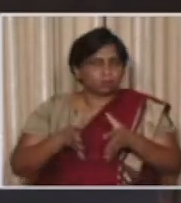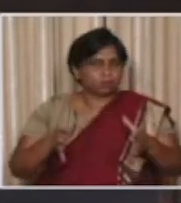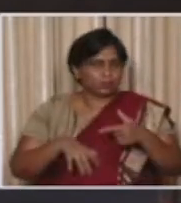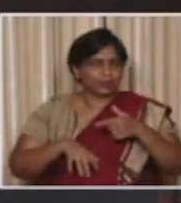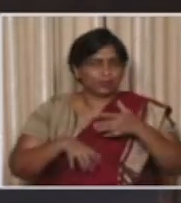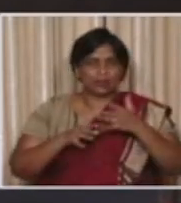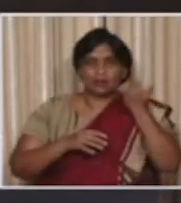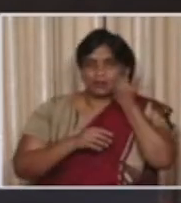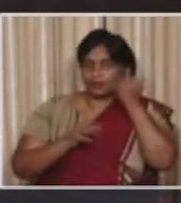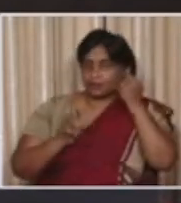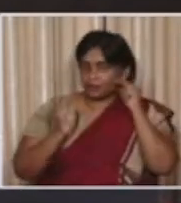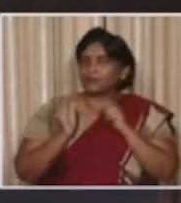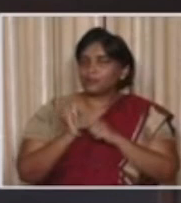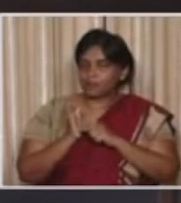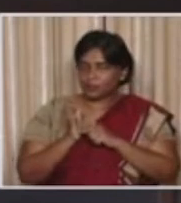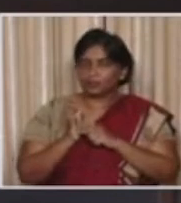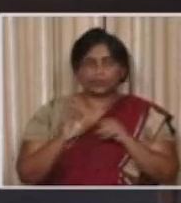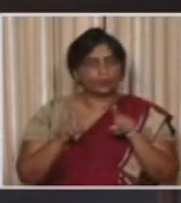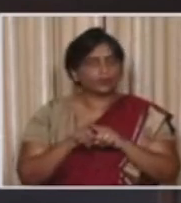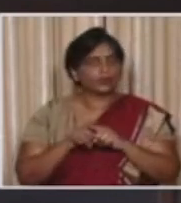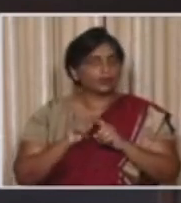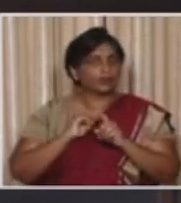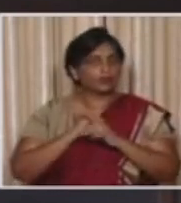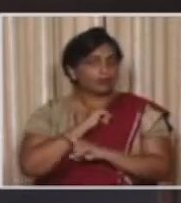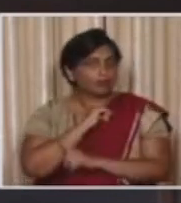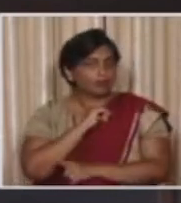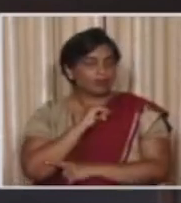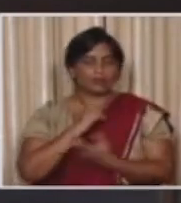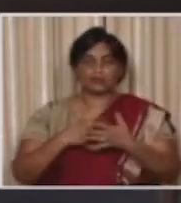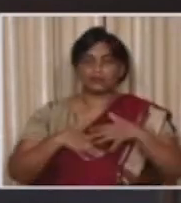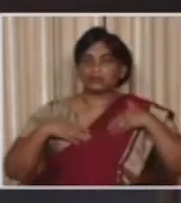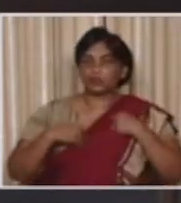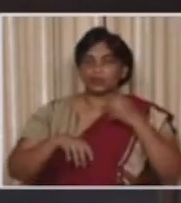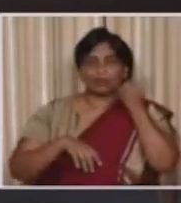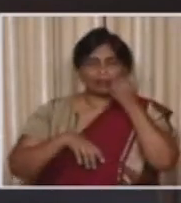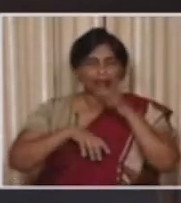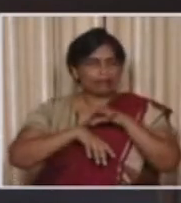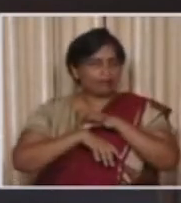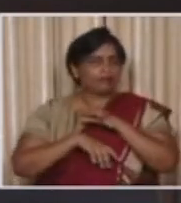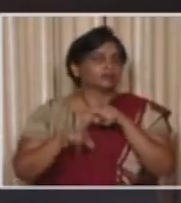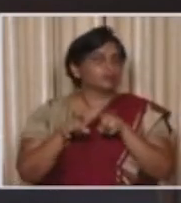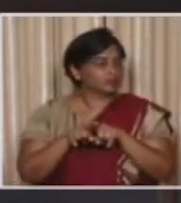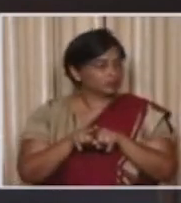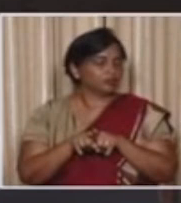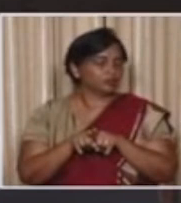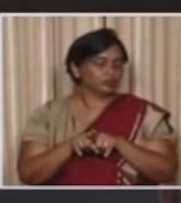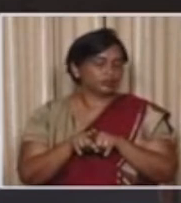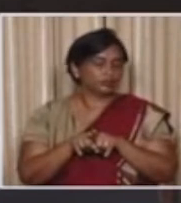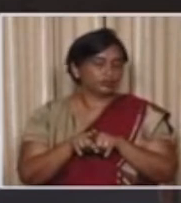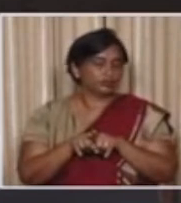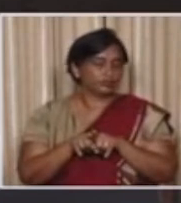maternal and neonatal tetanus. මේ වගේ තව තුනක් අපි වසංගත රෝග ඉවත් කරගත්තා ඒ